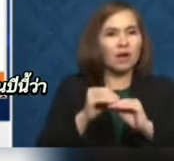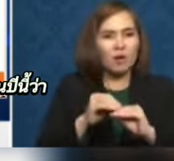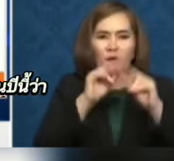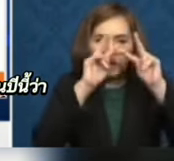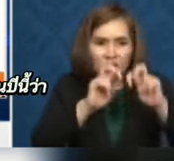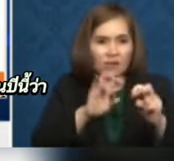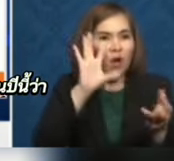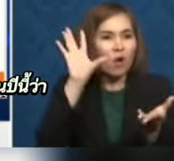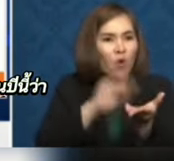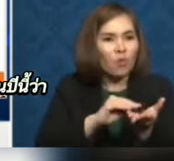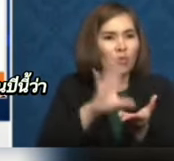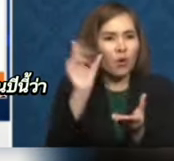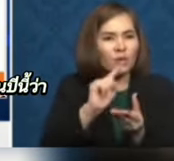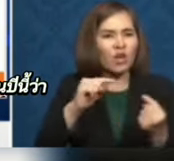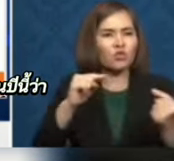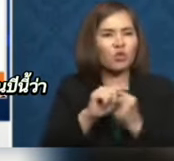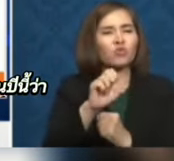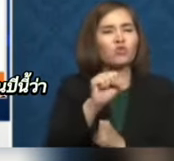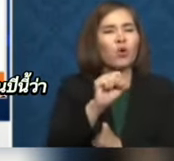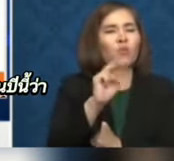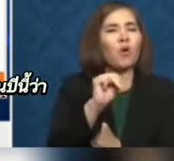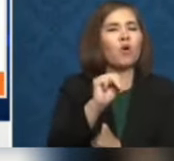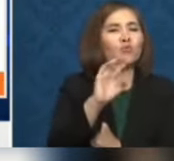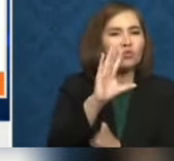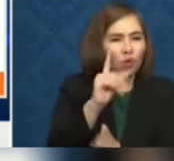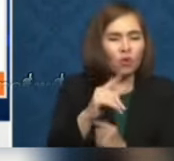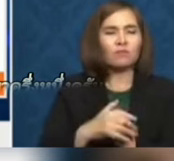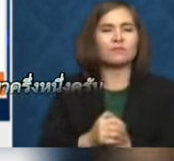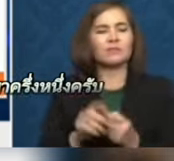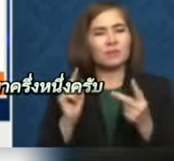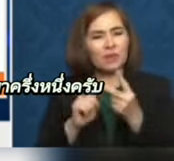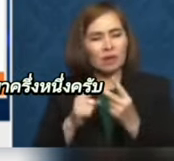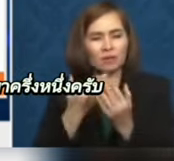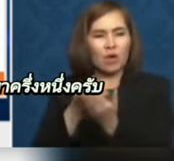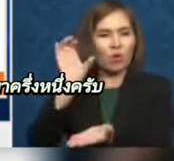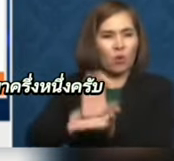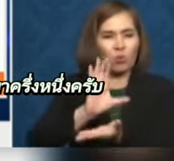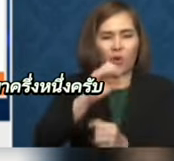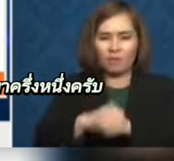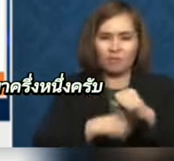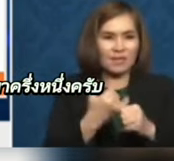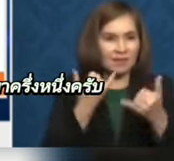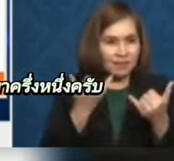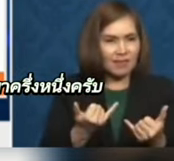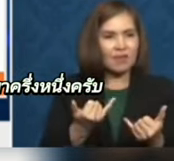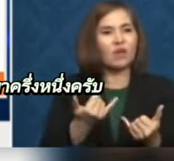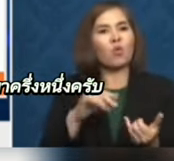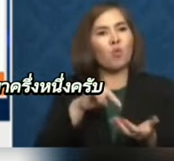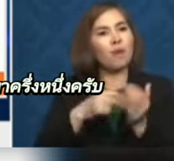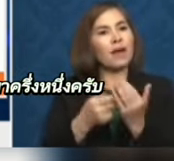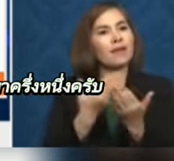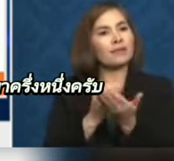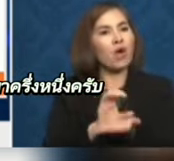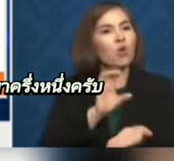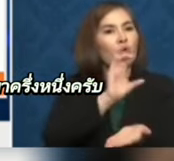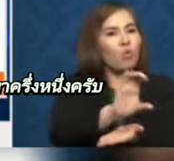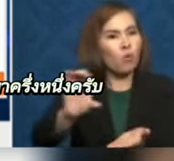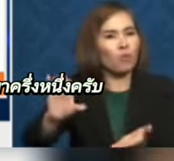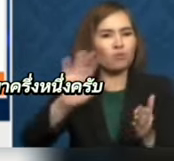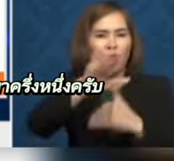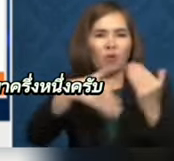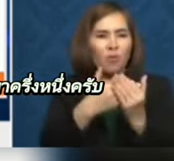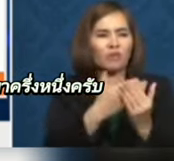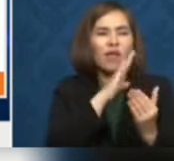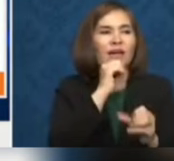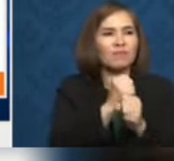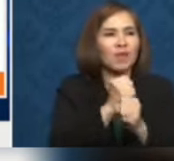งบประมาณแผ่นดินปีนี้ครับผมเอางบประมาณแผ่นดินแผนี้ว่าถ้าต้องทำอย่างนี้ให้ชลประทานทั้งภาคใต้หมดใช้งบประมาณเท่าไหร่รวมออกมา